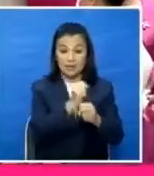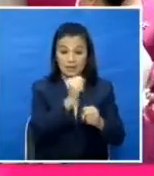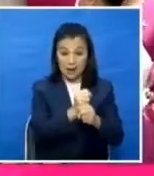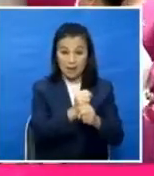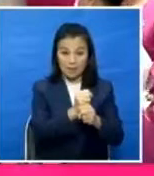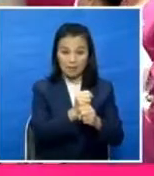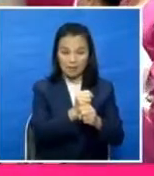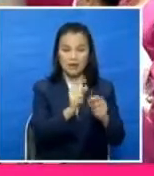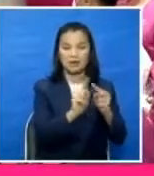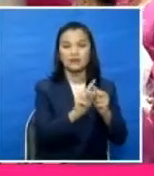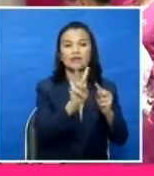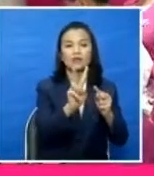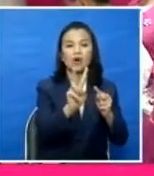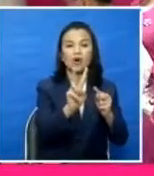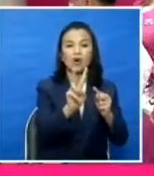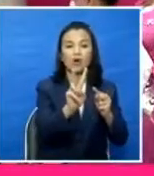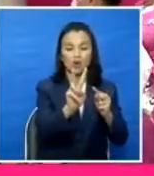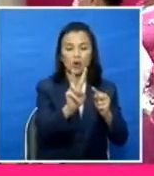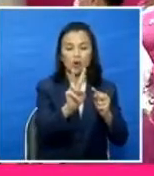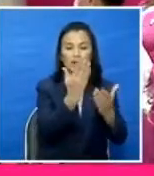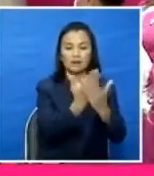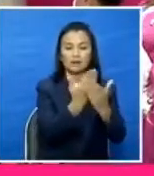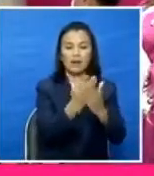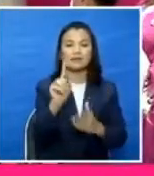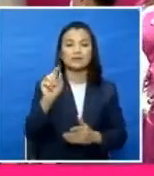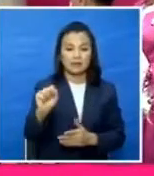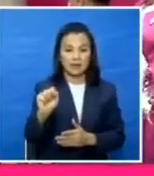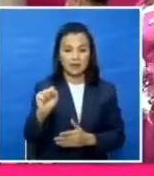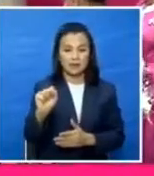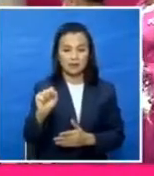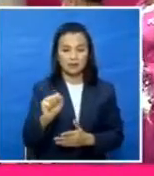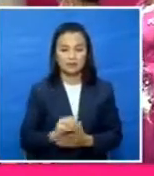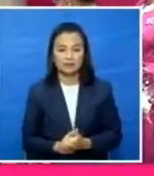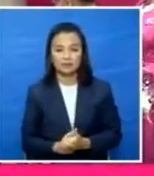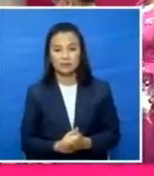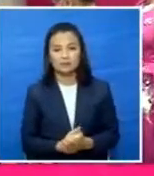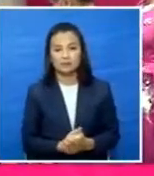างวัลอันดับที่2ครั้งที่2เป็นเงิน 100,000 บาท